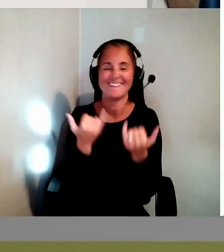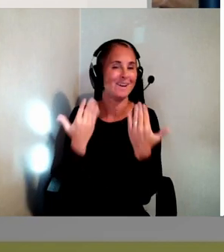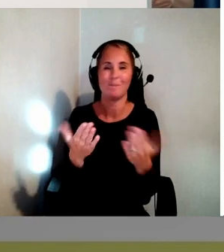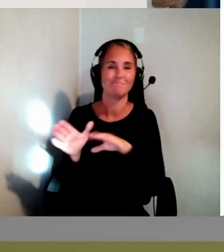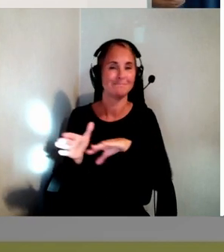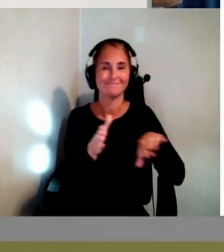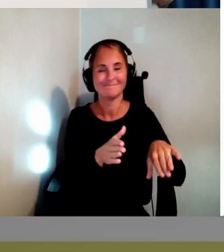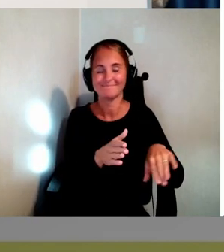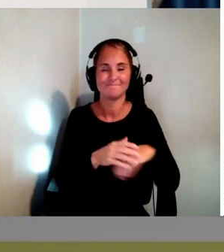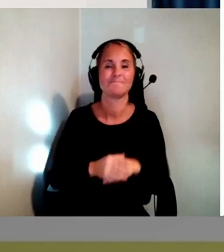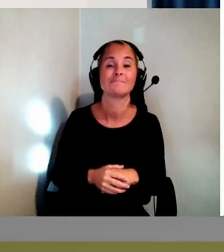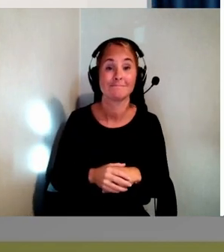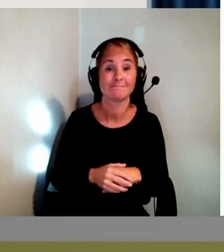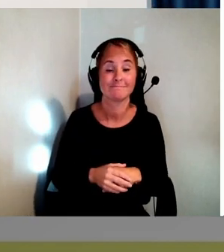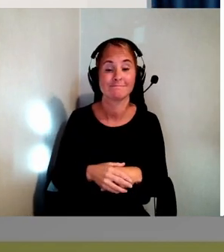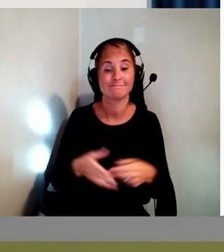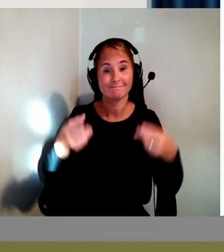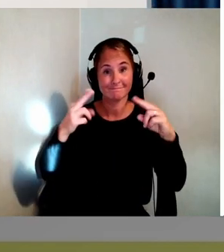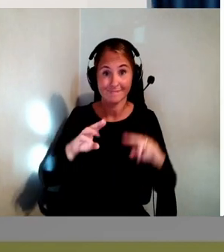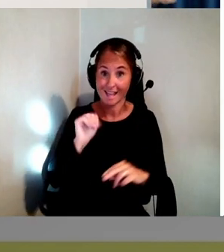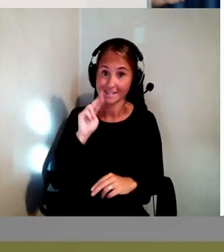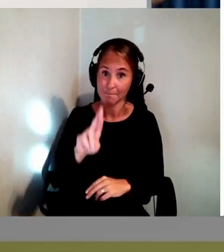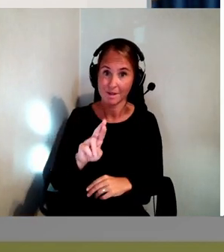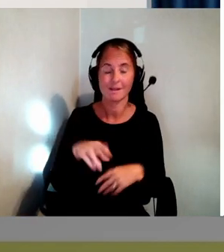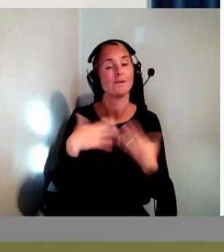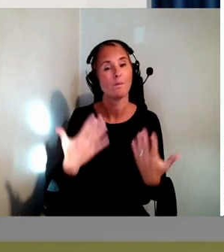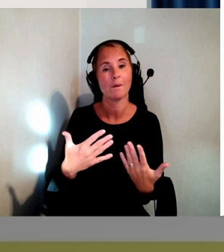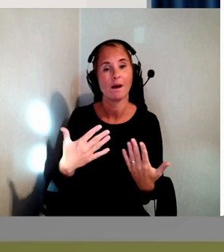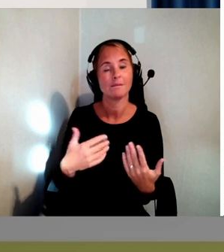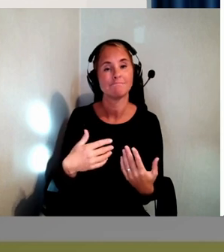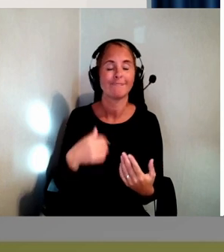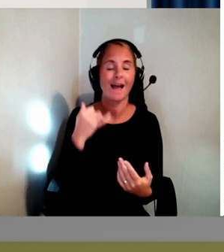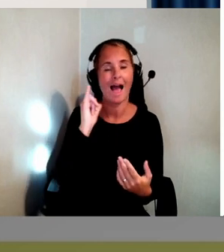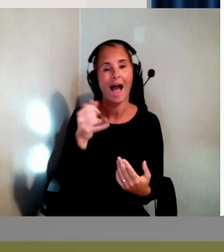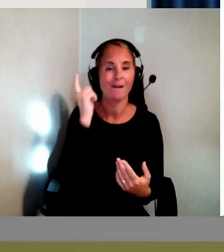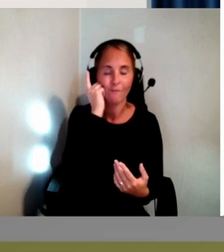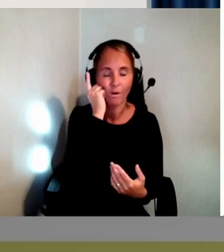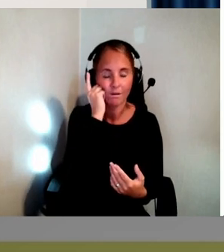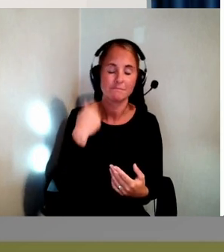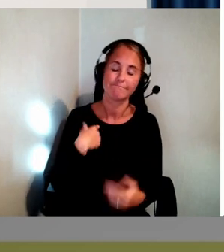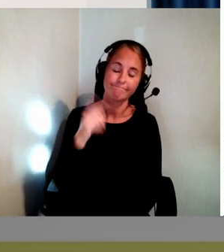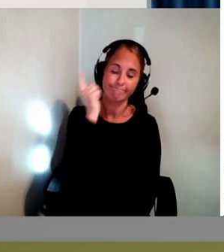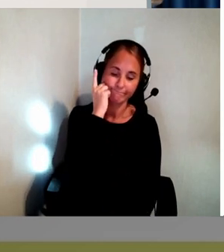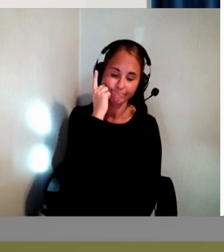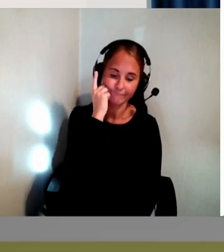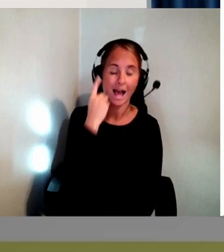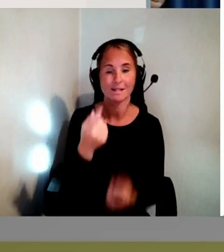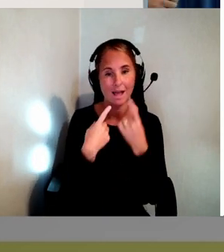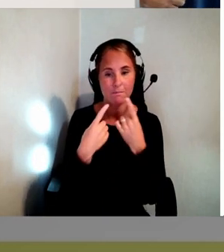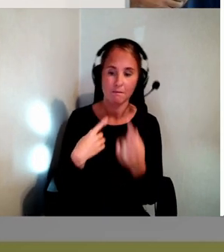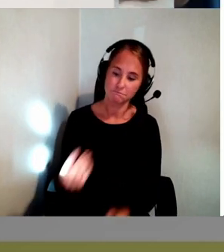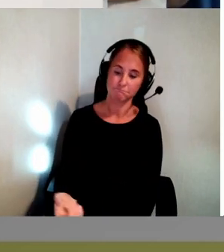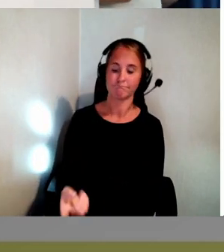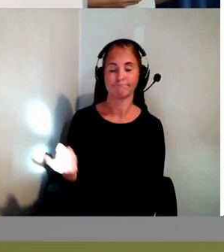nu nästa exempel är då när man ringer på sin Iphone och man får ett inkommande samtal och